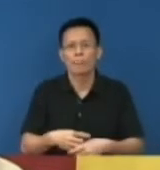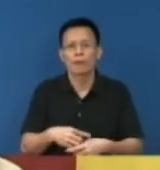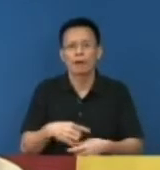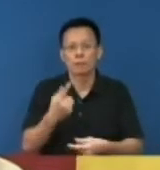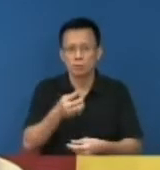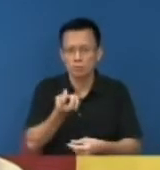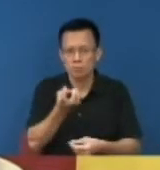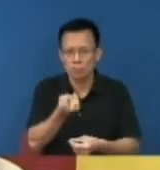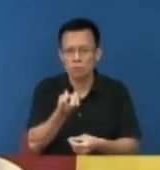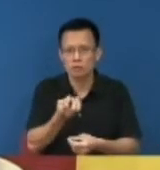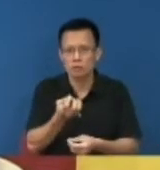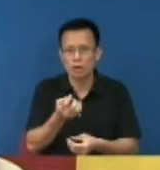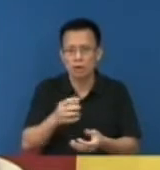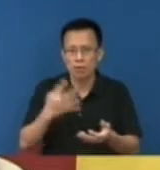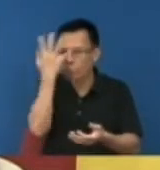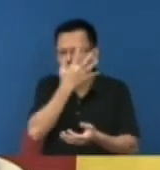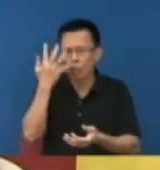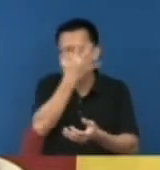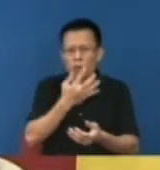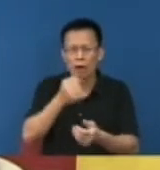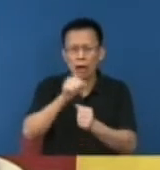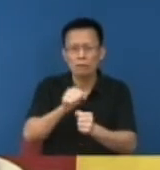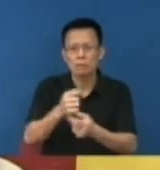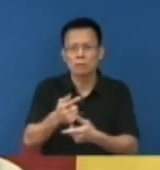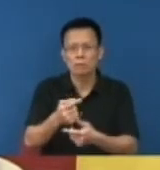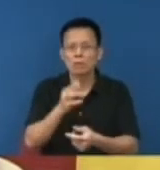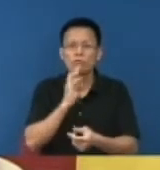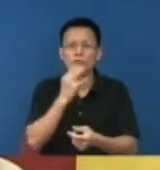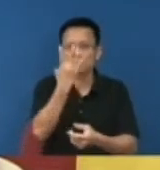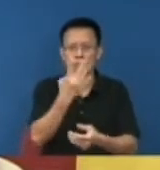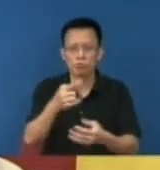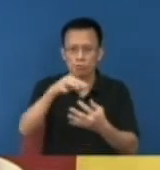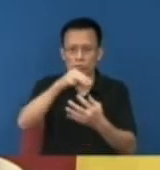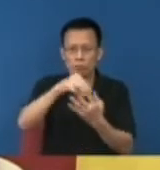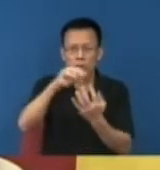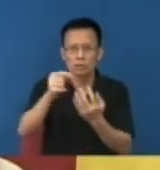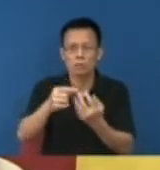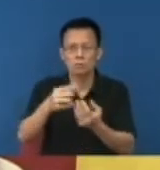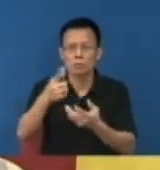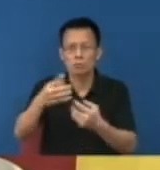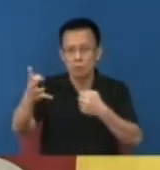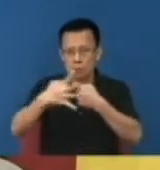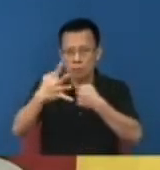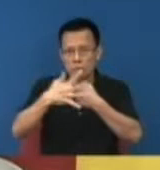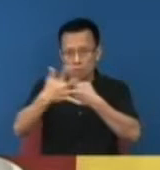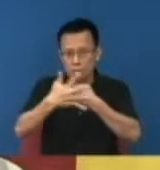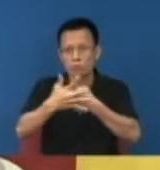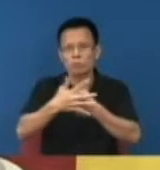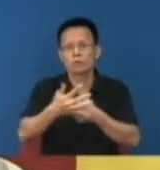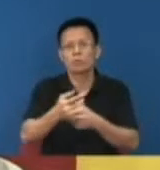即係有少少揾笨嘅，就係話我你揀四個啦咁樣。如果你四個都唔揀咧，就會係第五個。咁所以其實呢一個